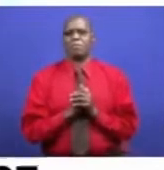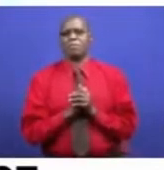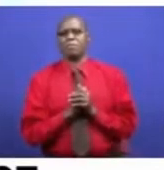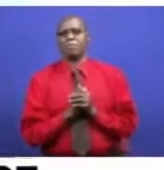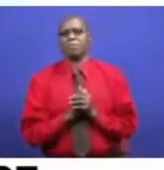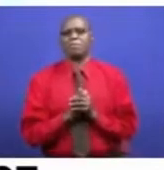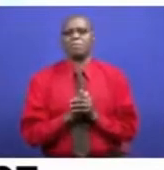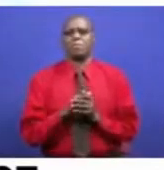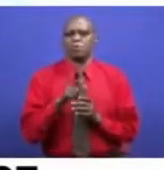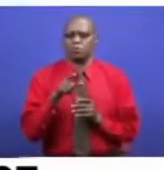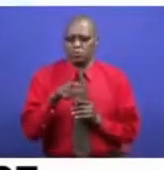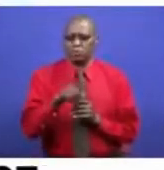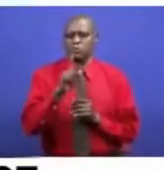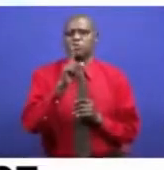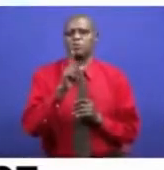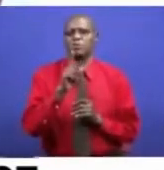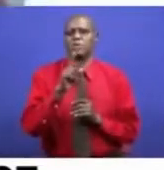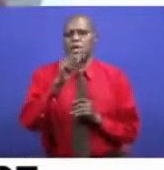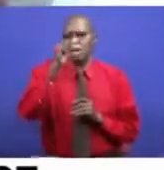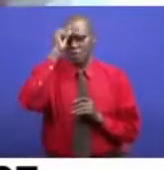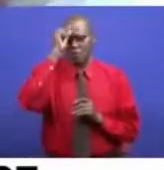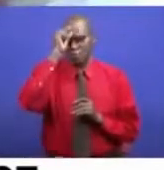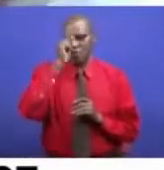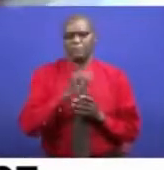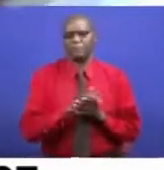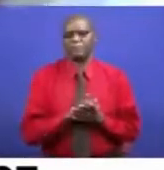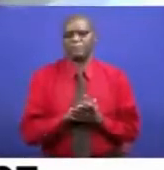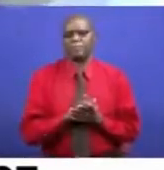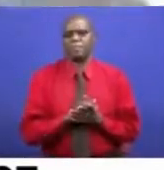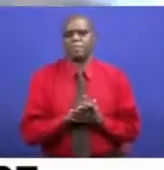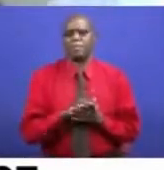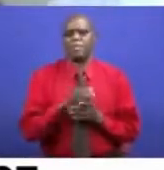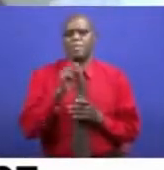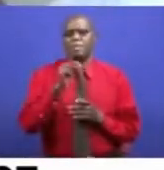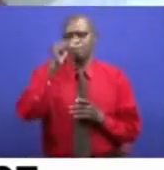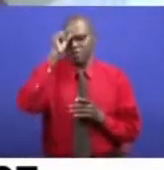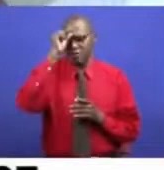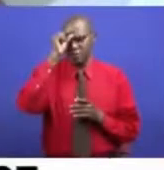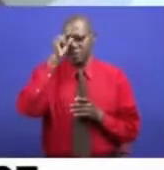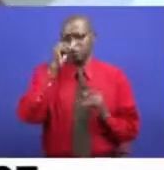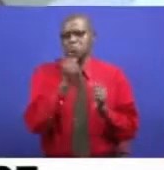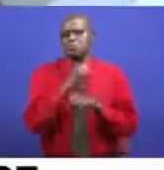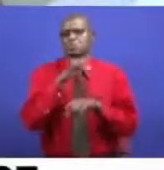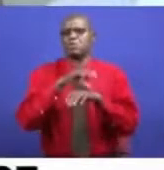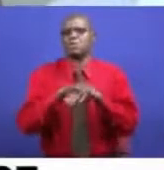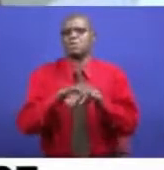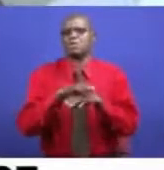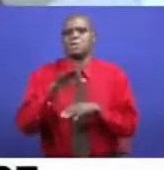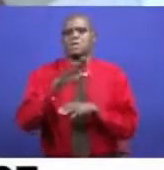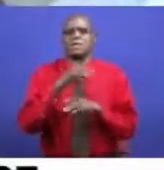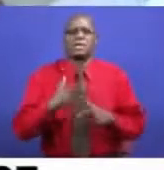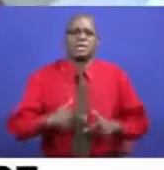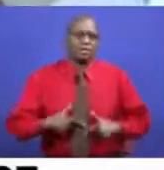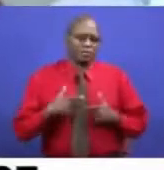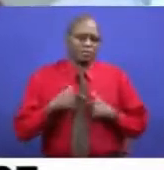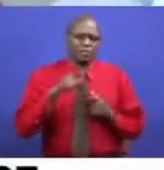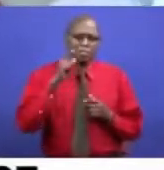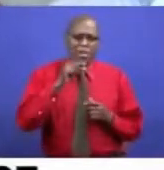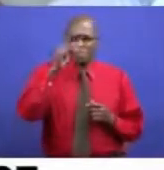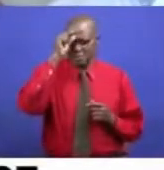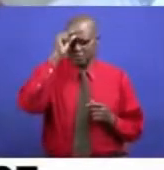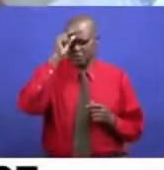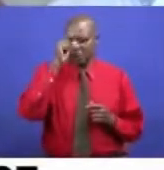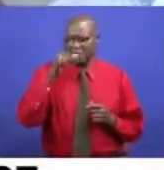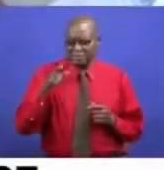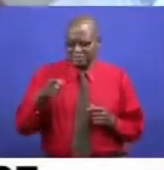Wewe ndio serikali. Ikiwa serikali hawezi kutafuta mahali pa kuishi, ni lazima serikali itafutie